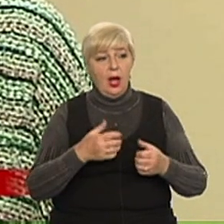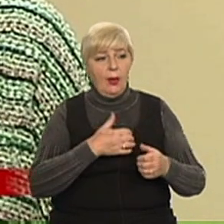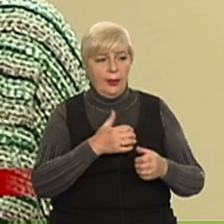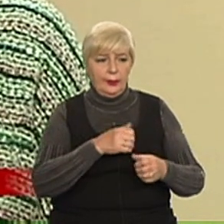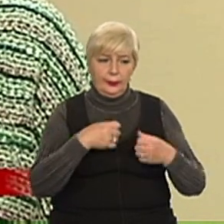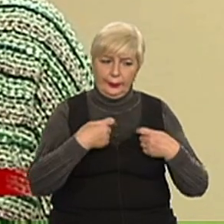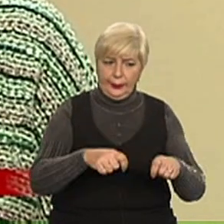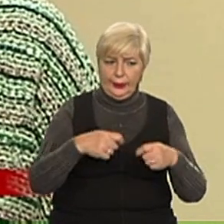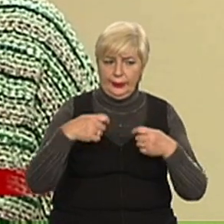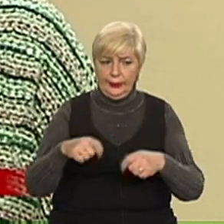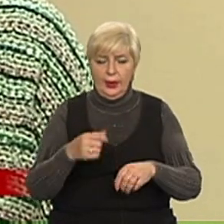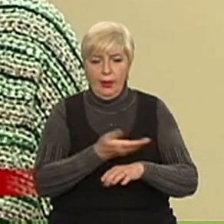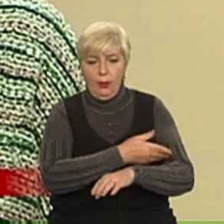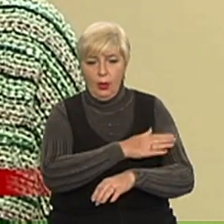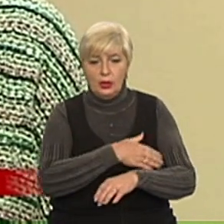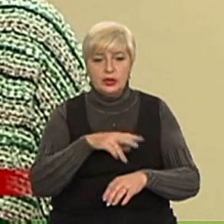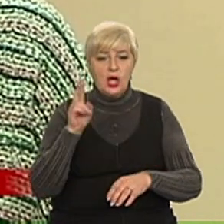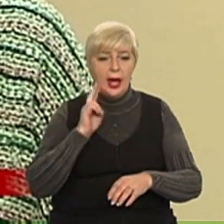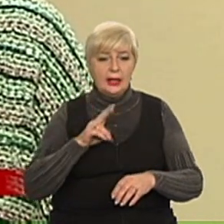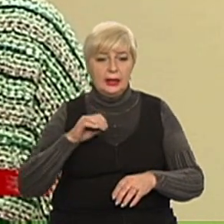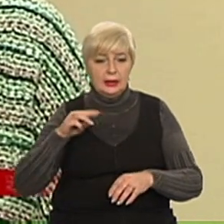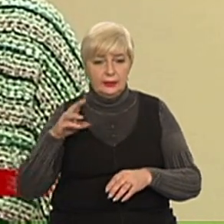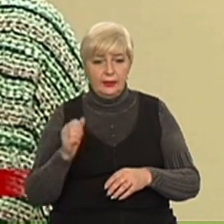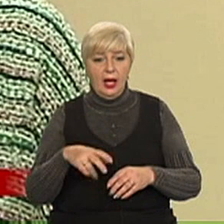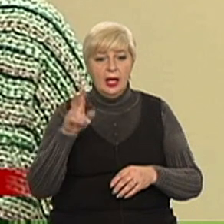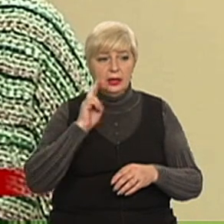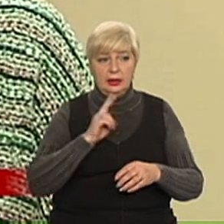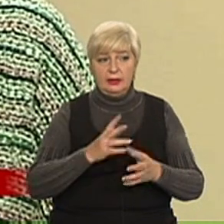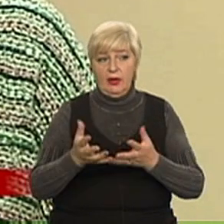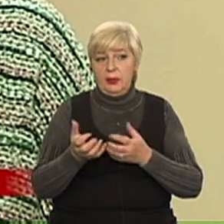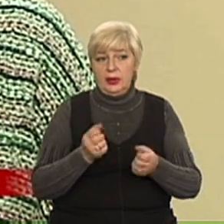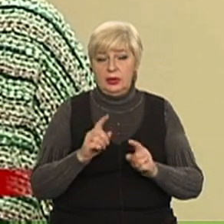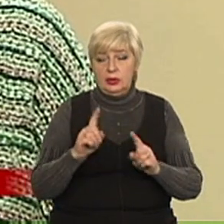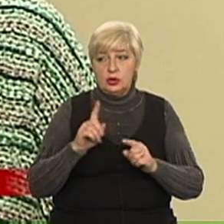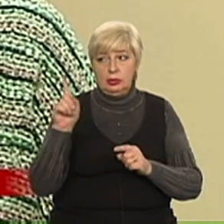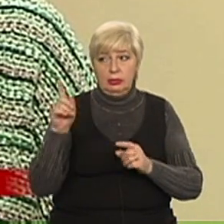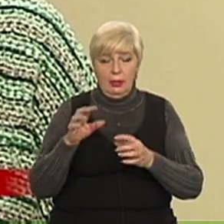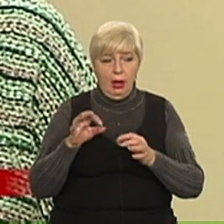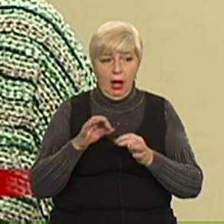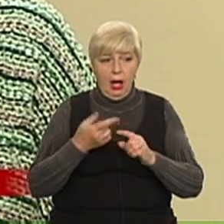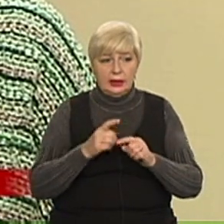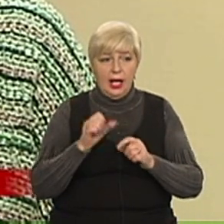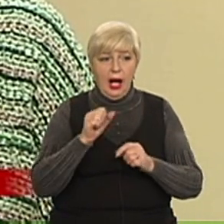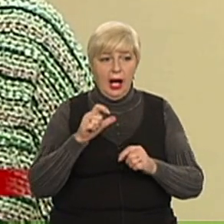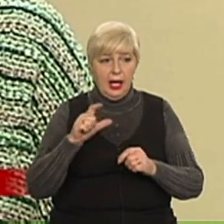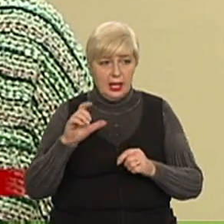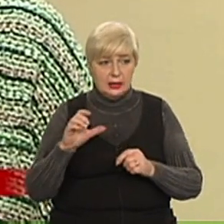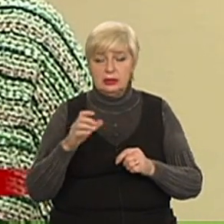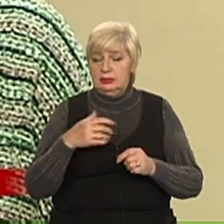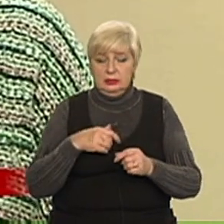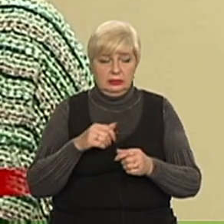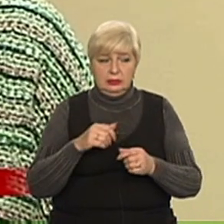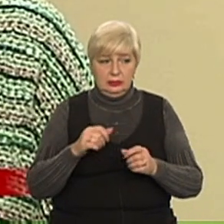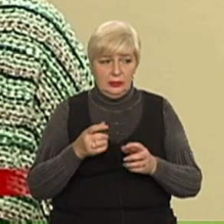в Литве. Литва вообще закон приняла о том, что Островецкая АЭС представляет угрозу национальной безопасности Литвы. Они